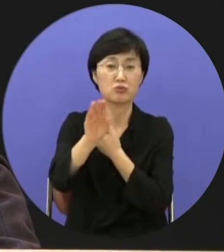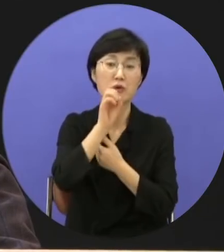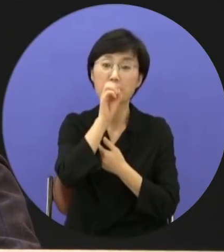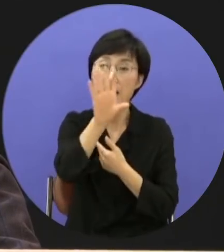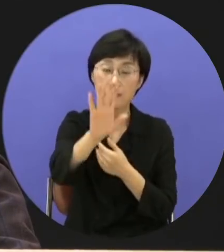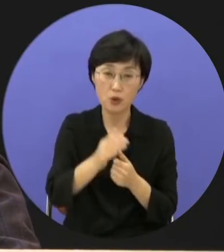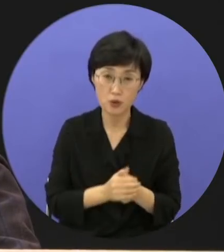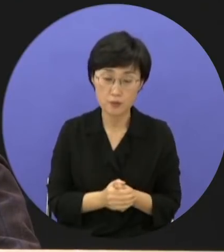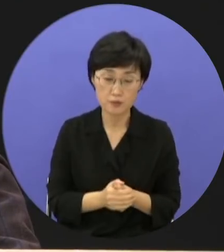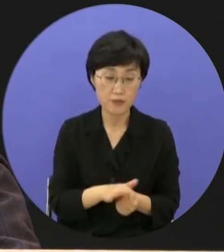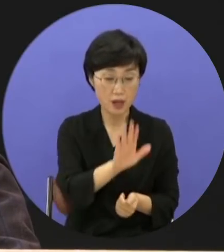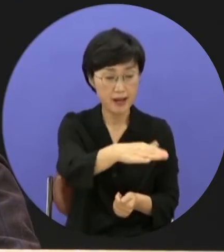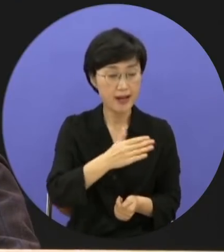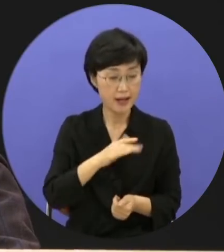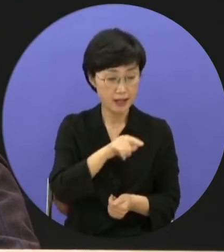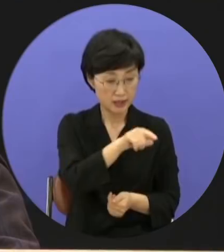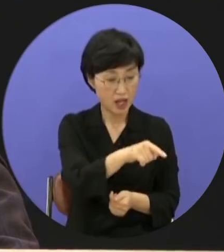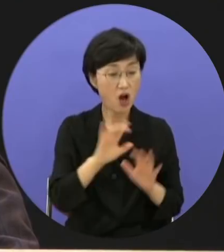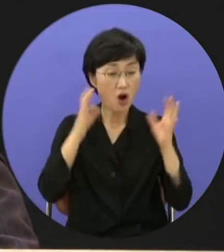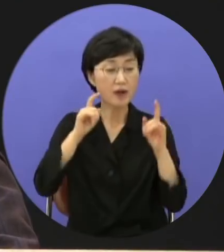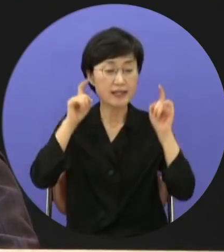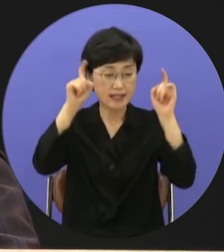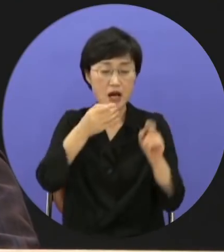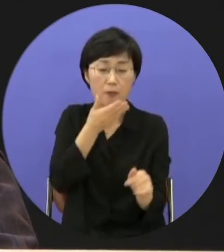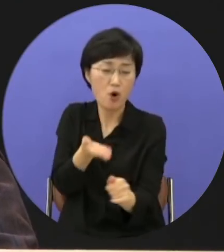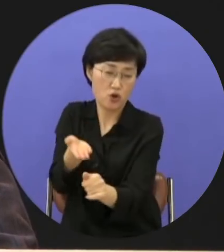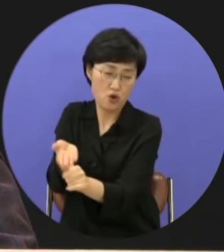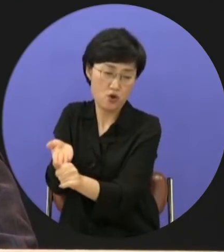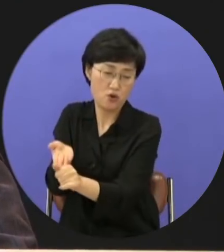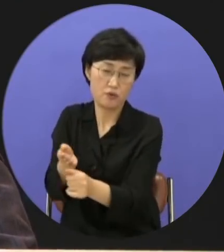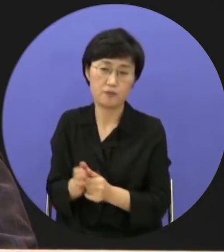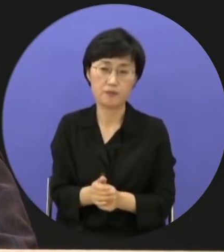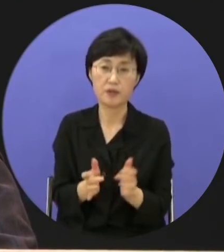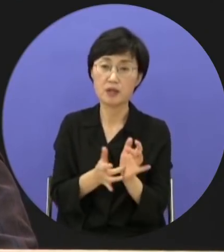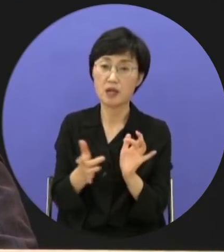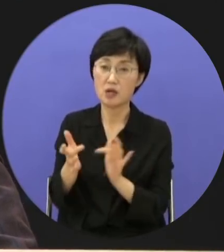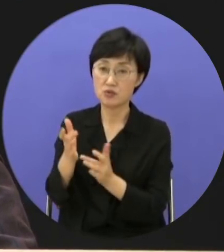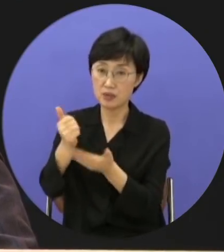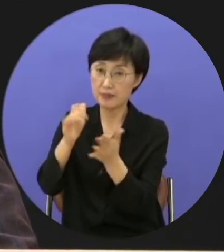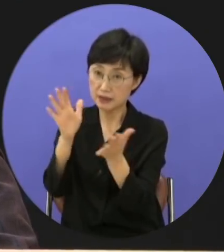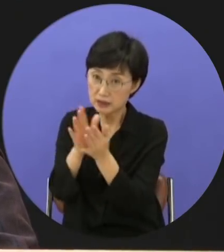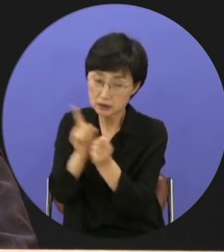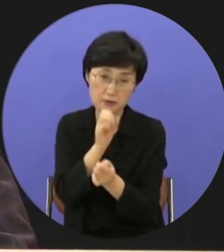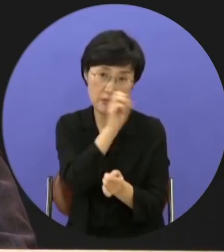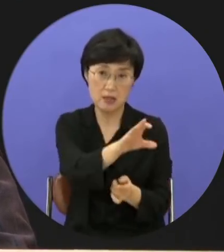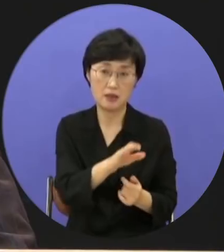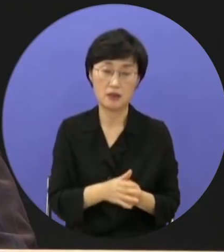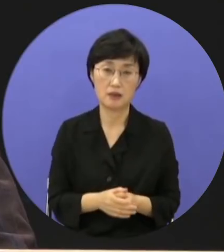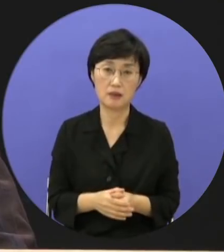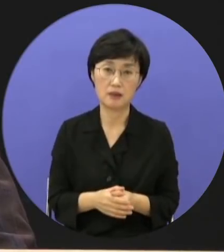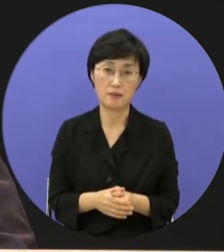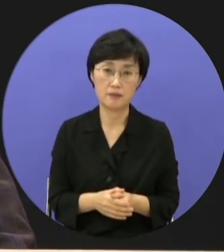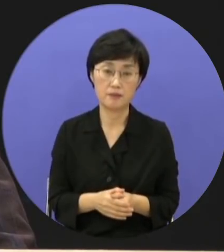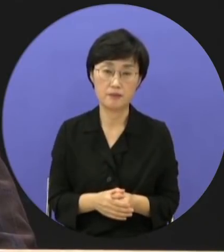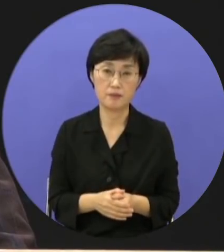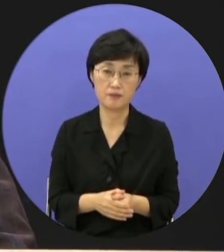내 어린 양을 먹이라. Feed my lamb. 예수님이 말씀하셨어요. That's what Jesus said.